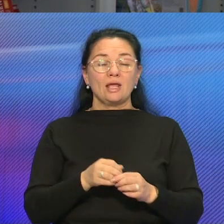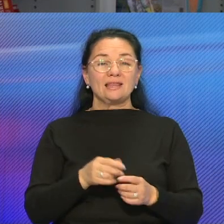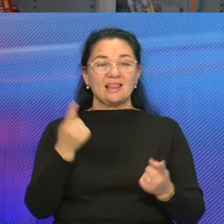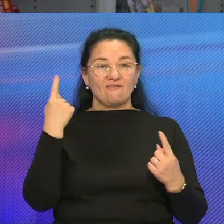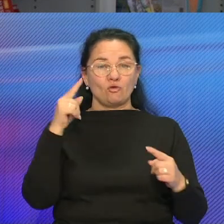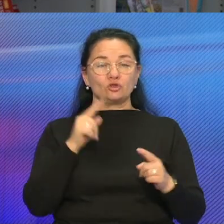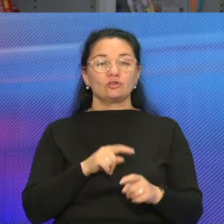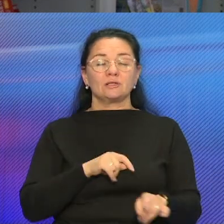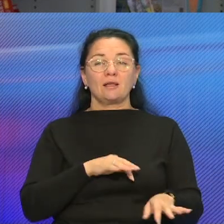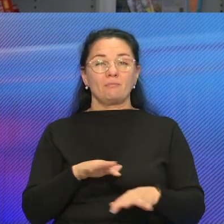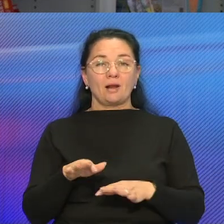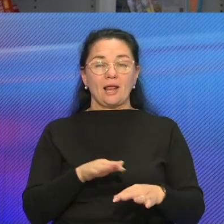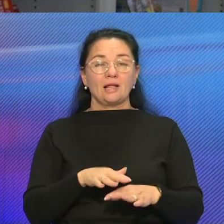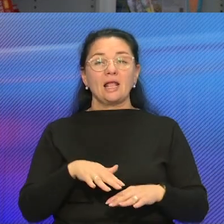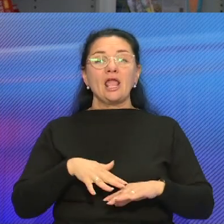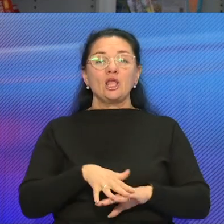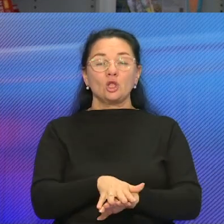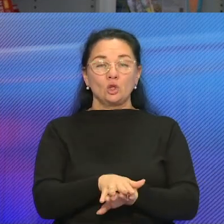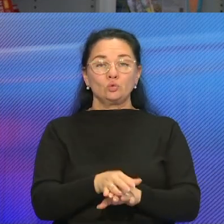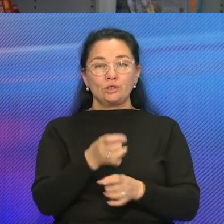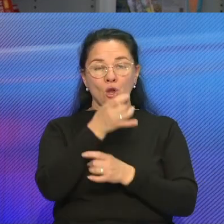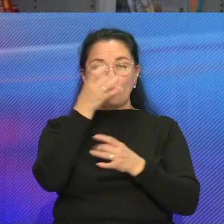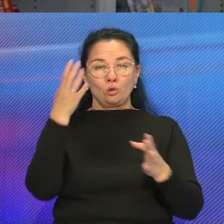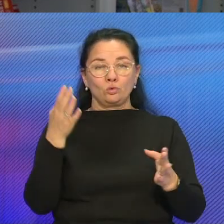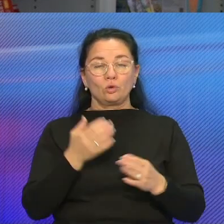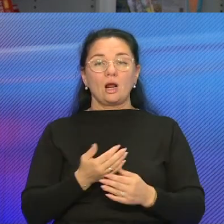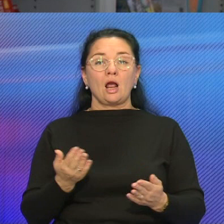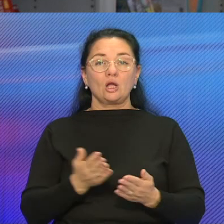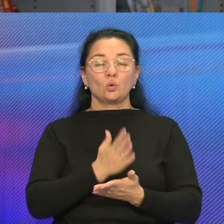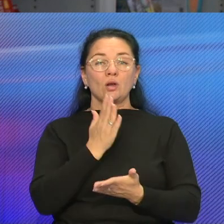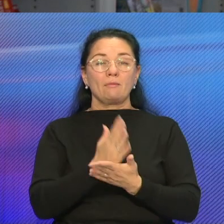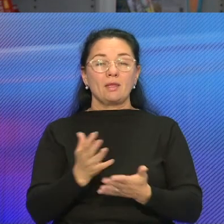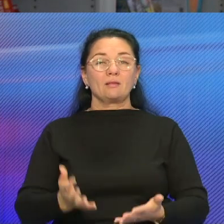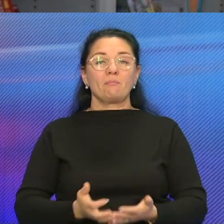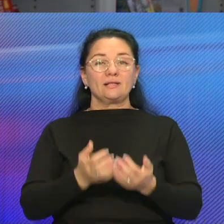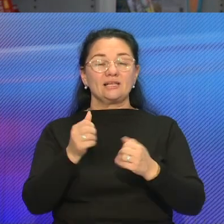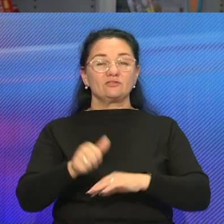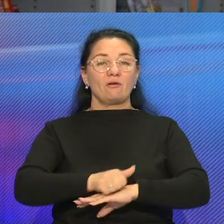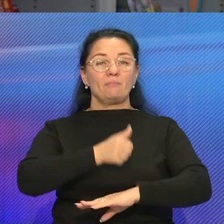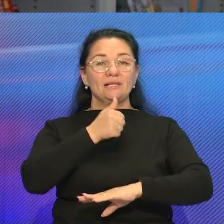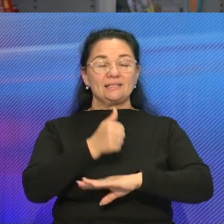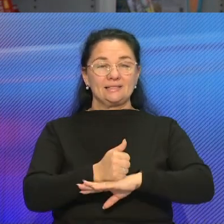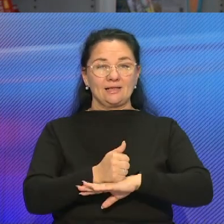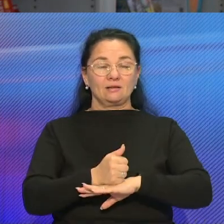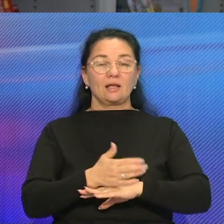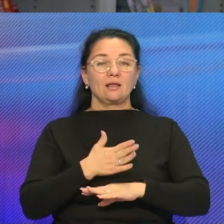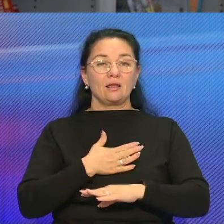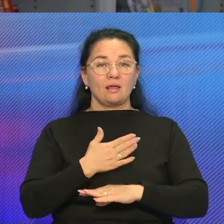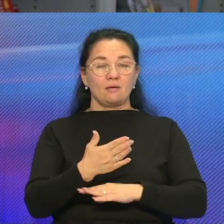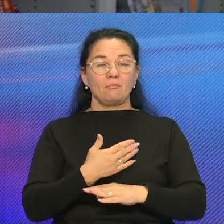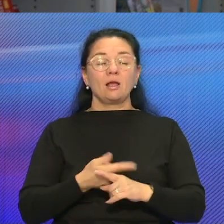бібліатэки, бібліатэка інклюзія культура, які мае патрымку президента Республіки Беларусь, і мы